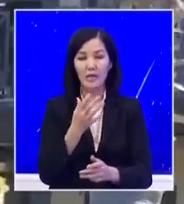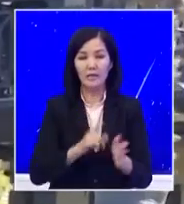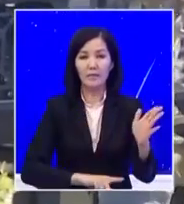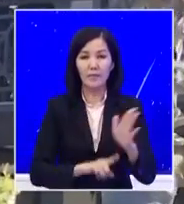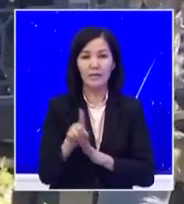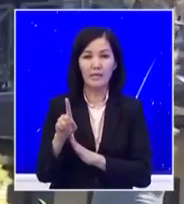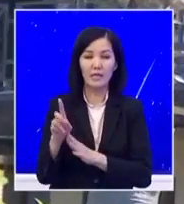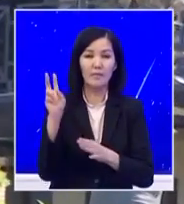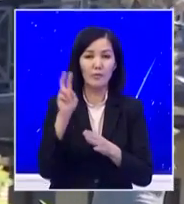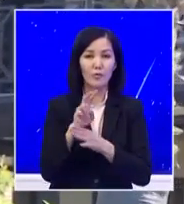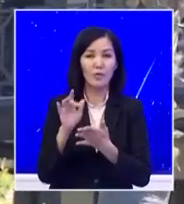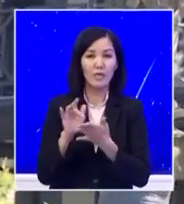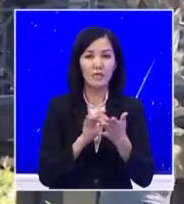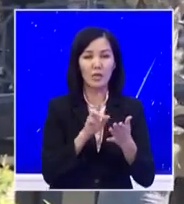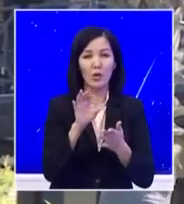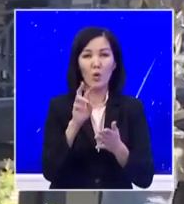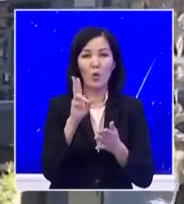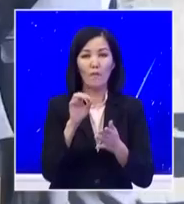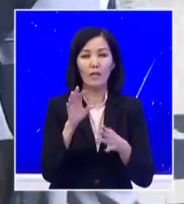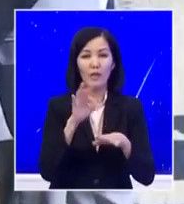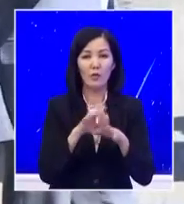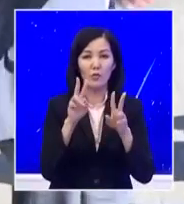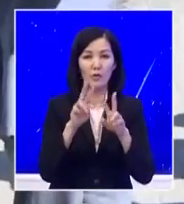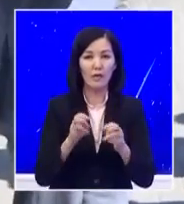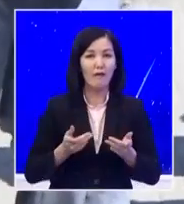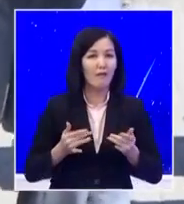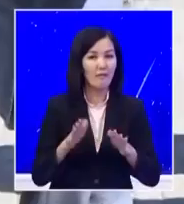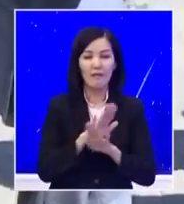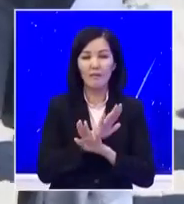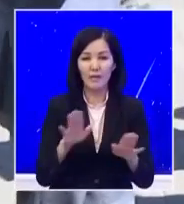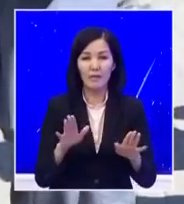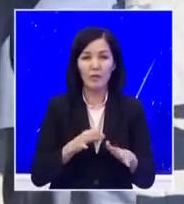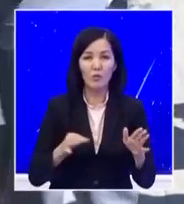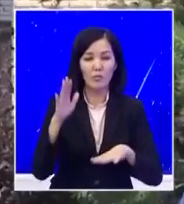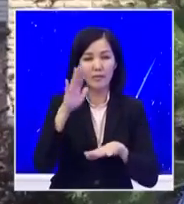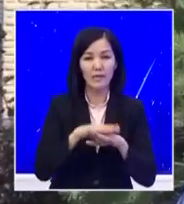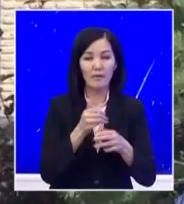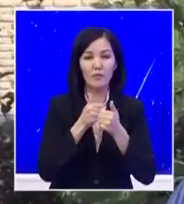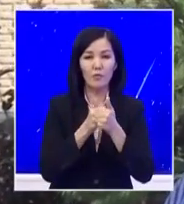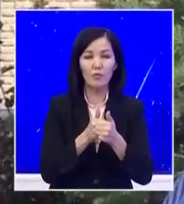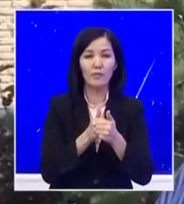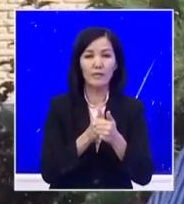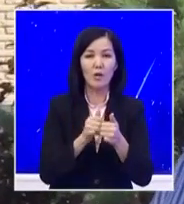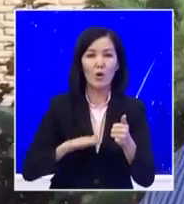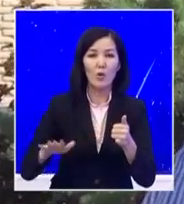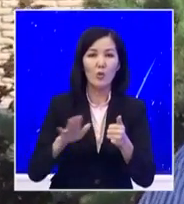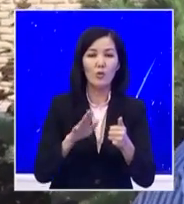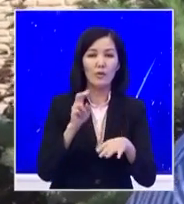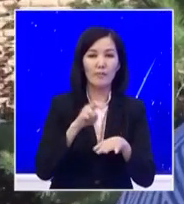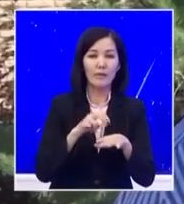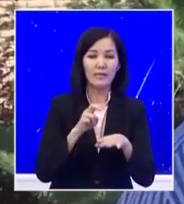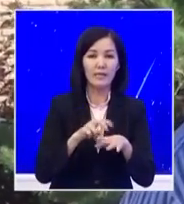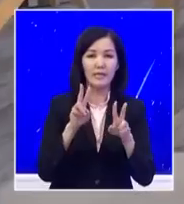көбейет, бірақ туристерден COVID-19 анықтамасы талап етілмейді. Сондықтан облыс әкімінің орынбасары мен өңірдің бас санитары